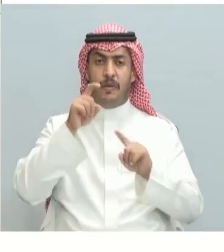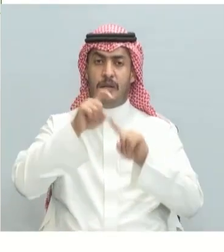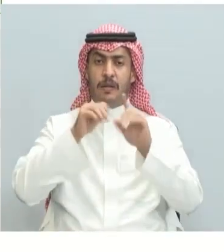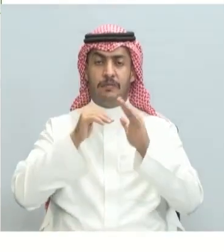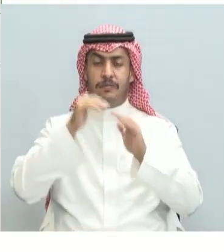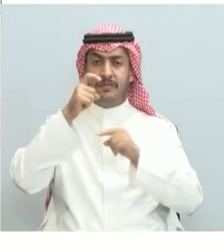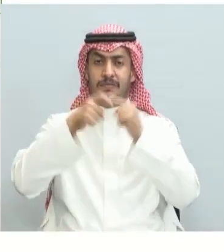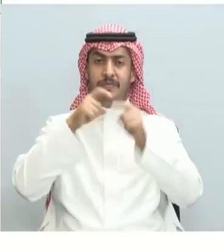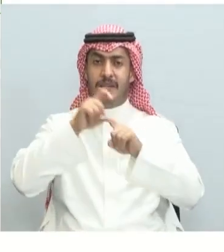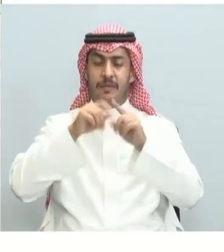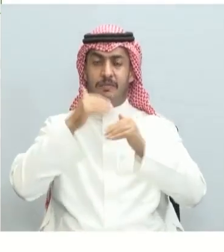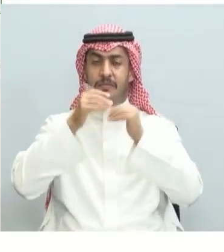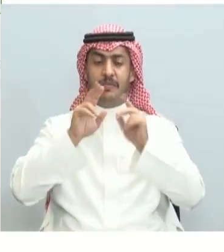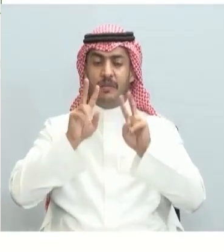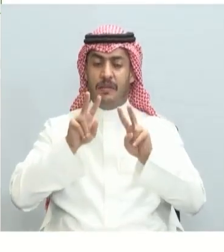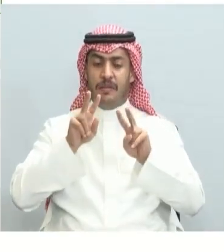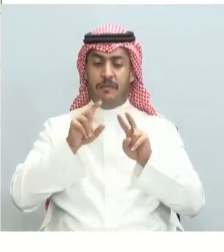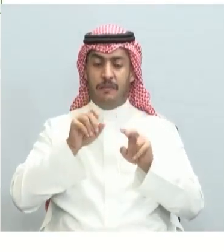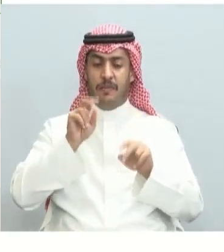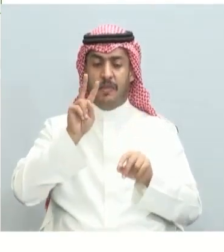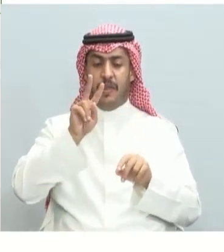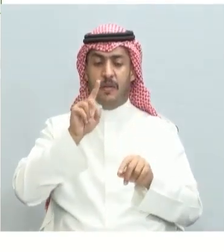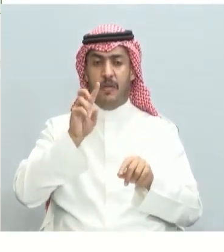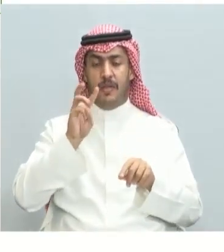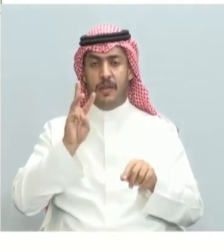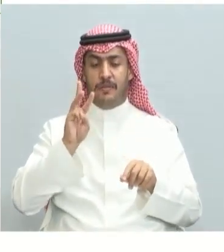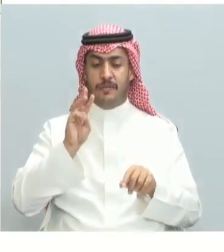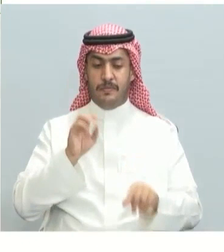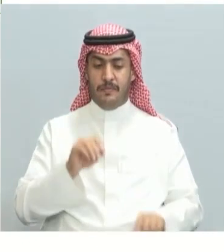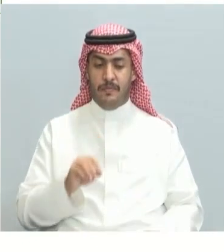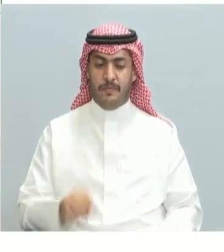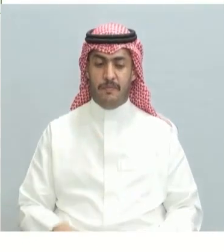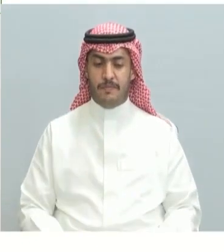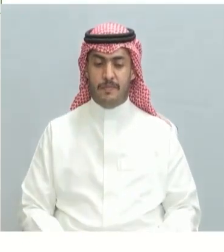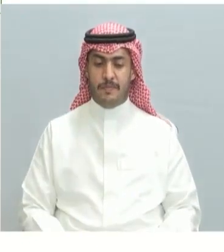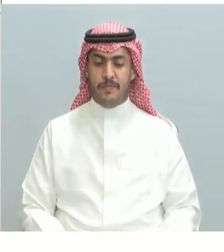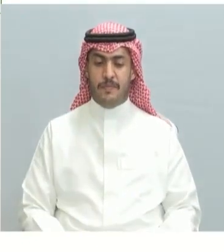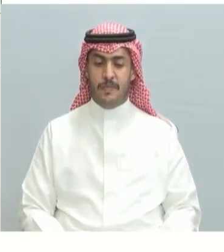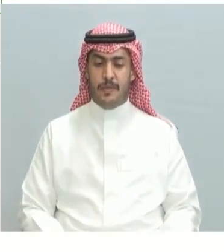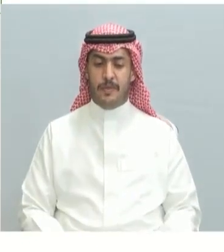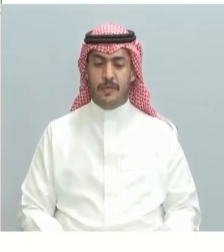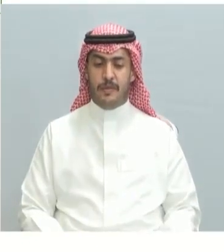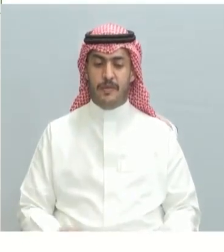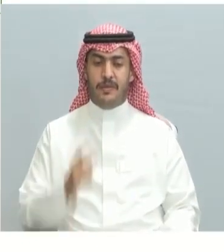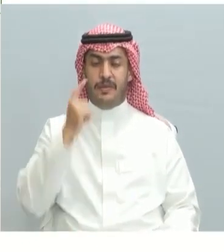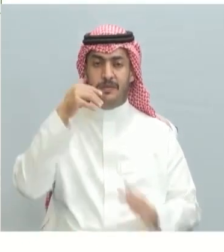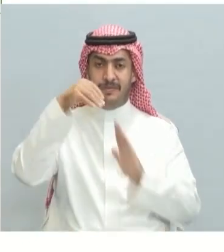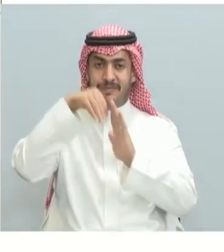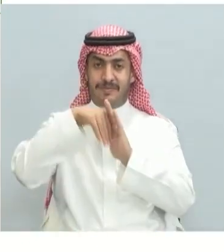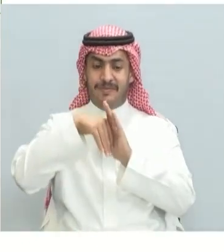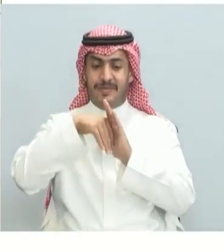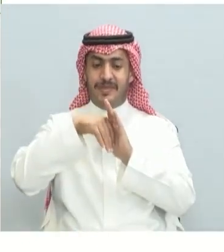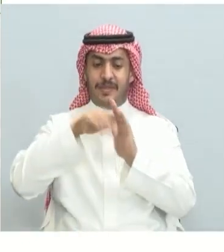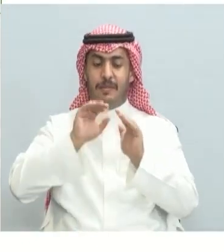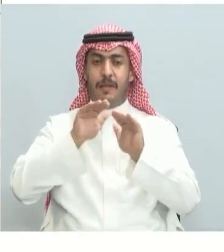انها ما زالت بين اثنين وثلاثه نرى هنا شكل المنحدر كانه